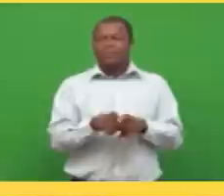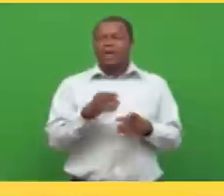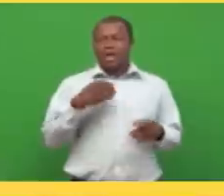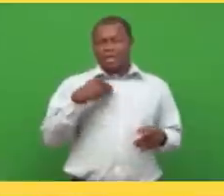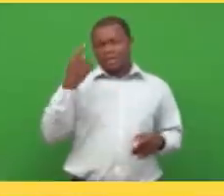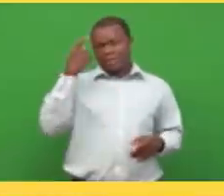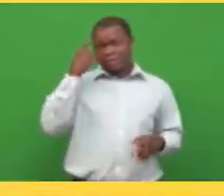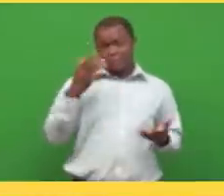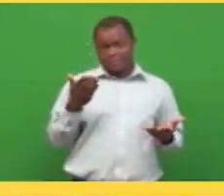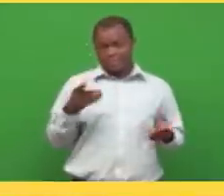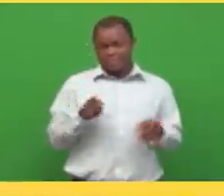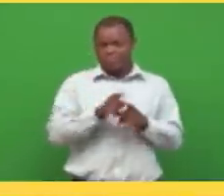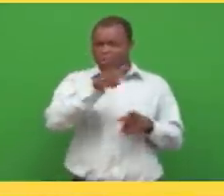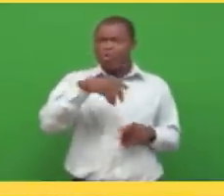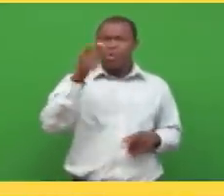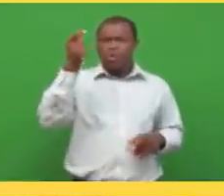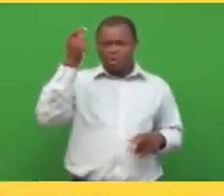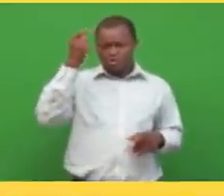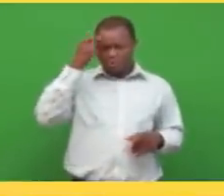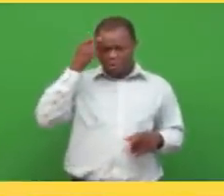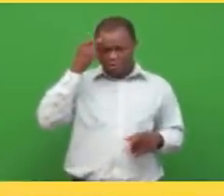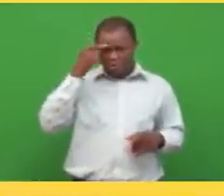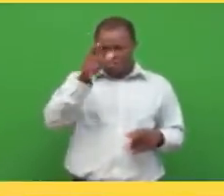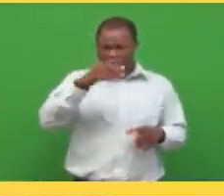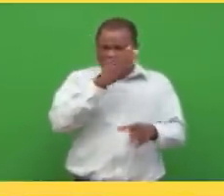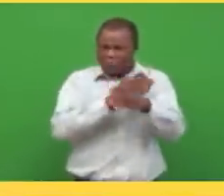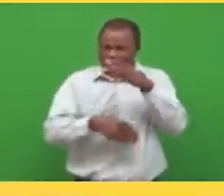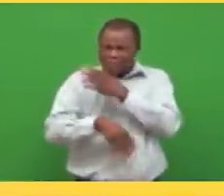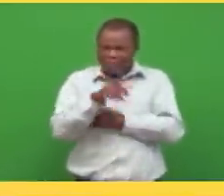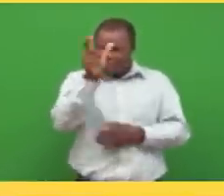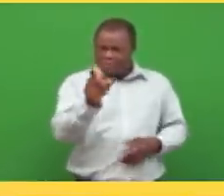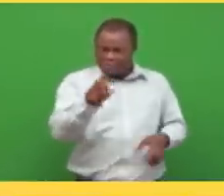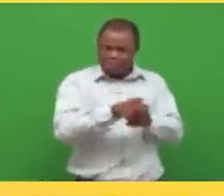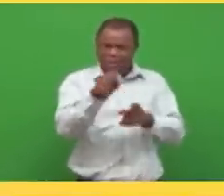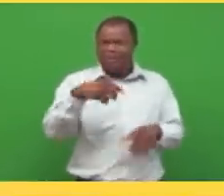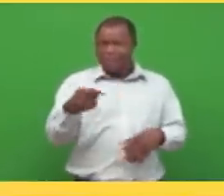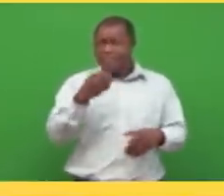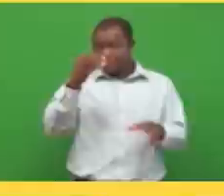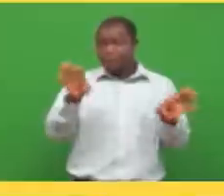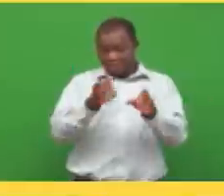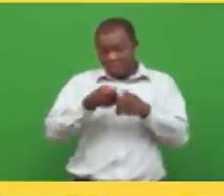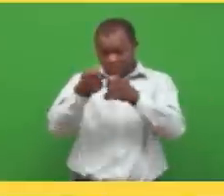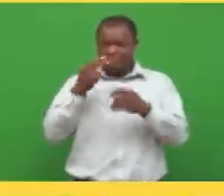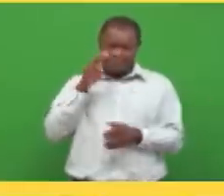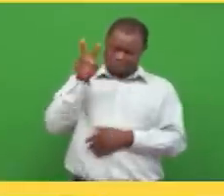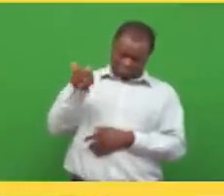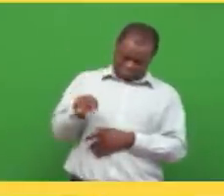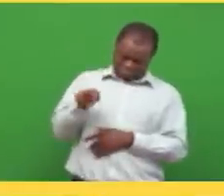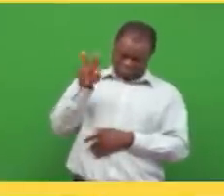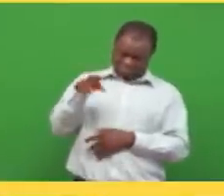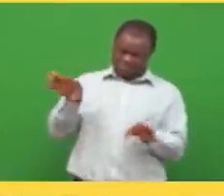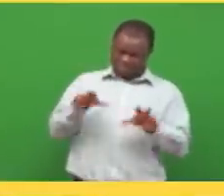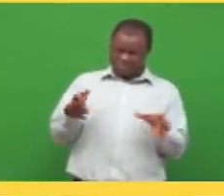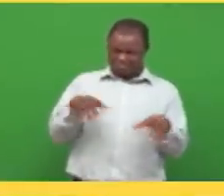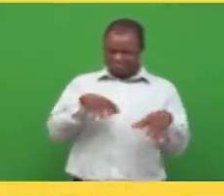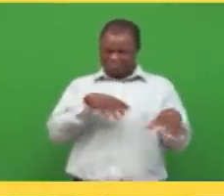kuziva nyope hupe maricho ndokuti gozo zvauti hainyope hapana kana kuti